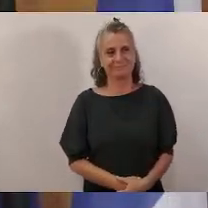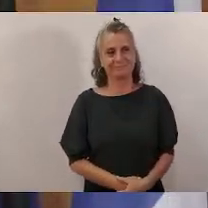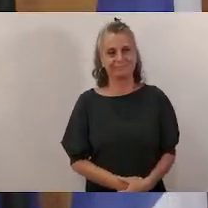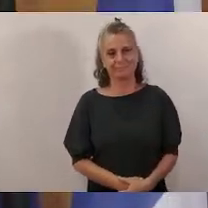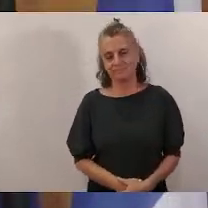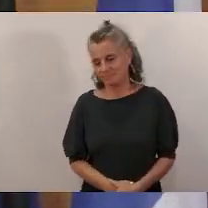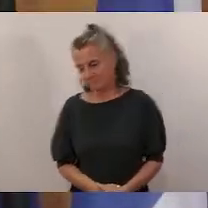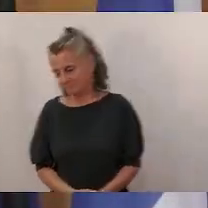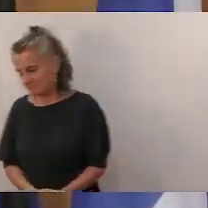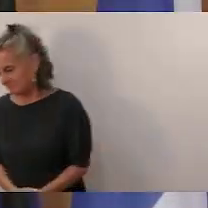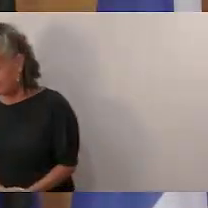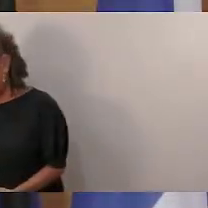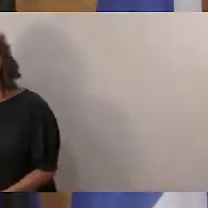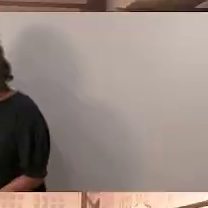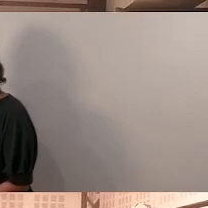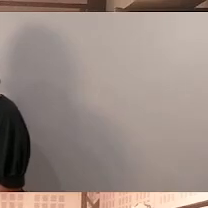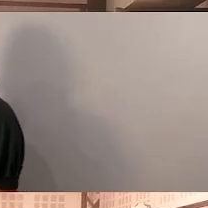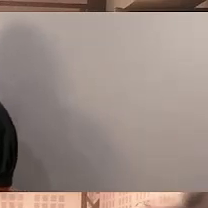Patrick Amico.